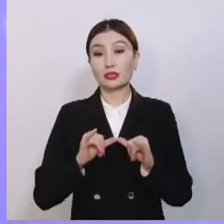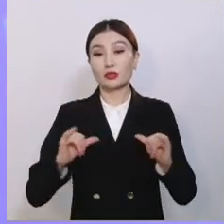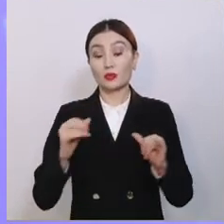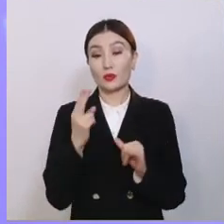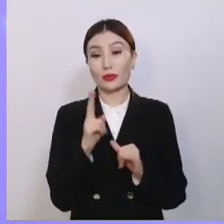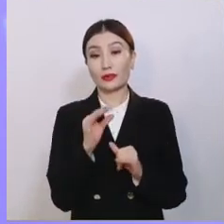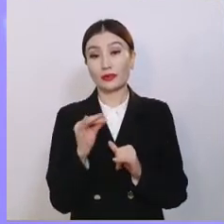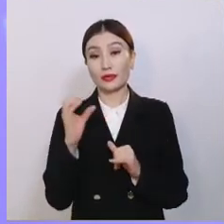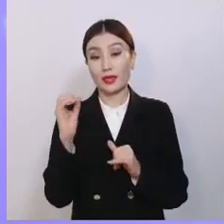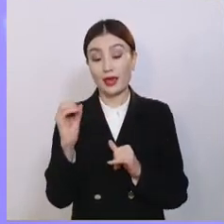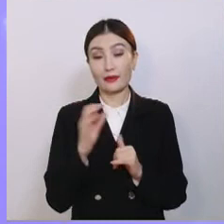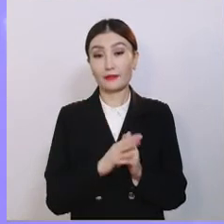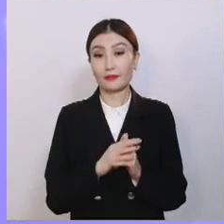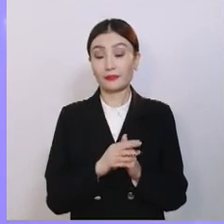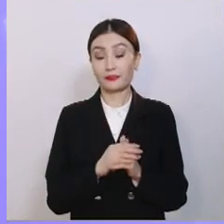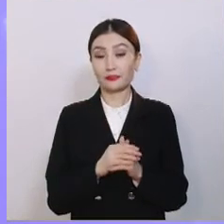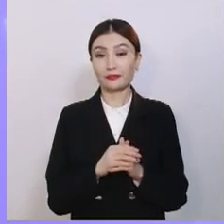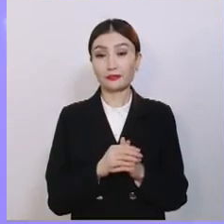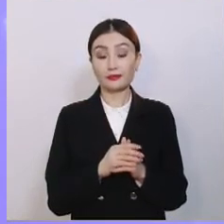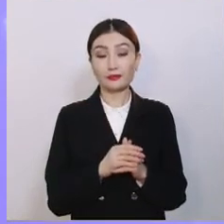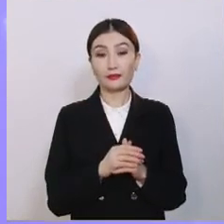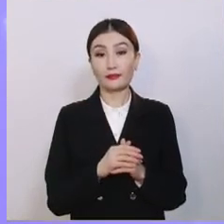широкие. Окончание «ие».